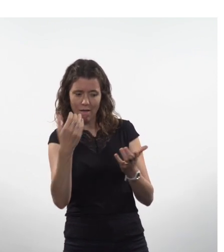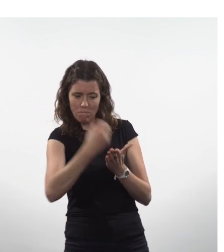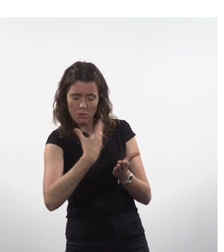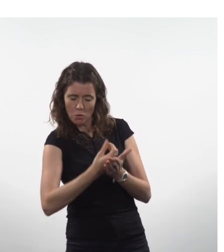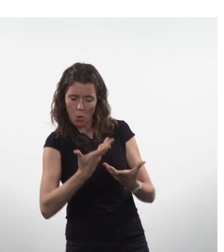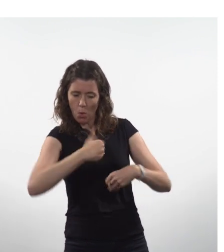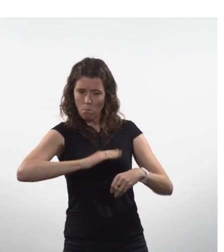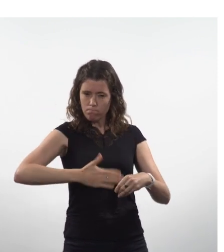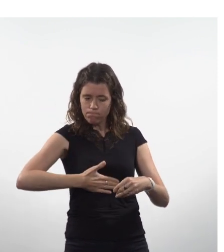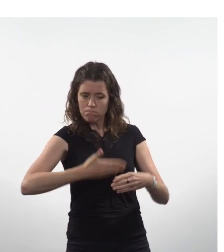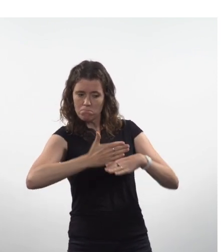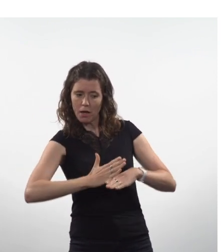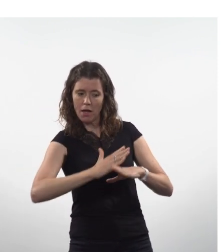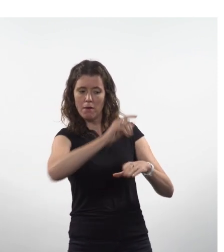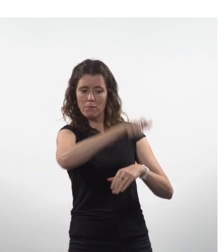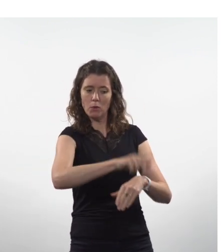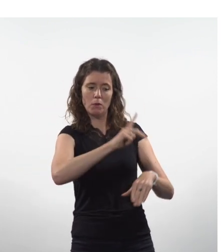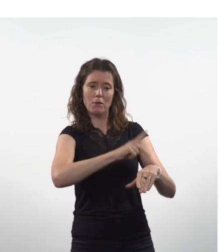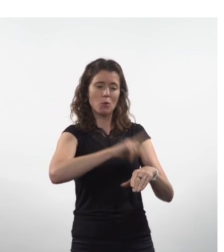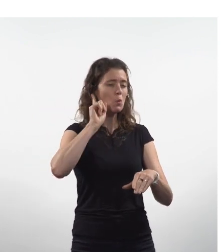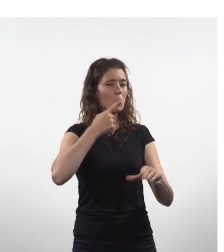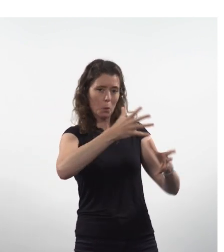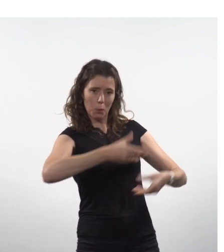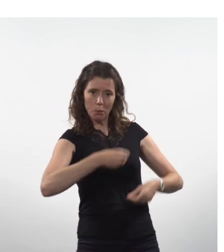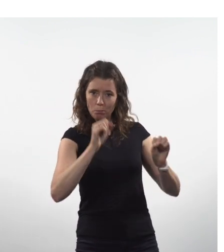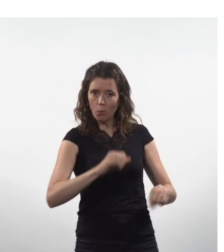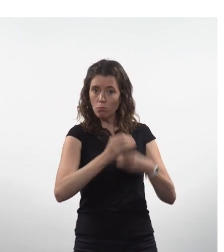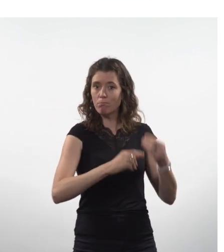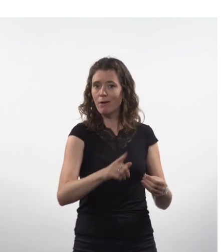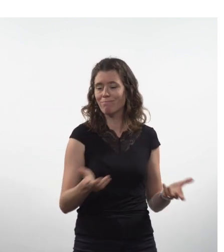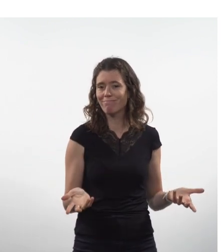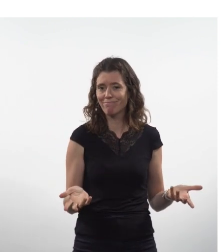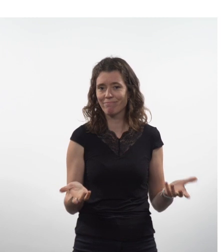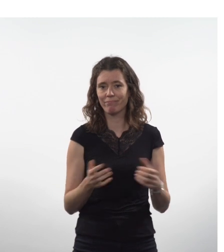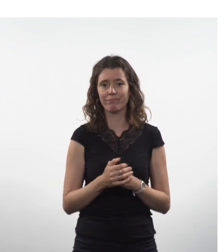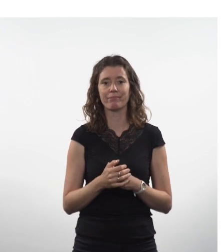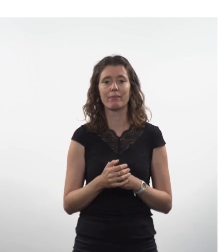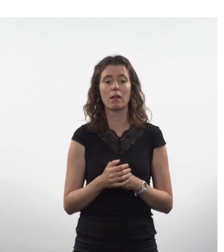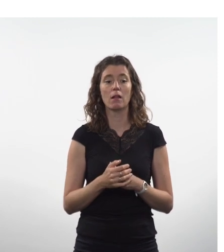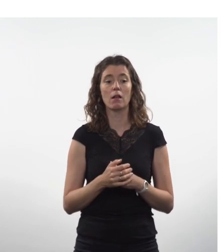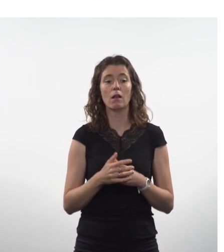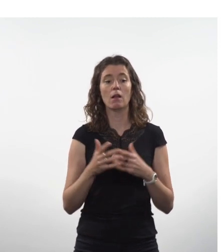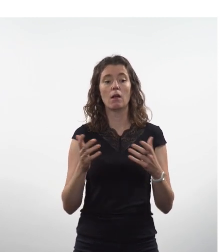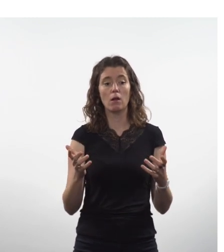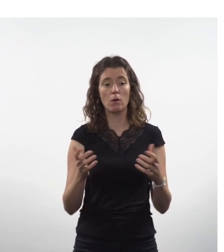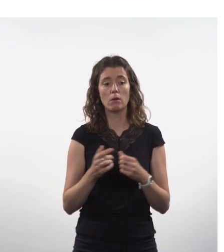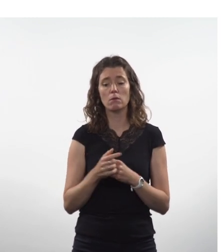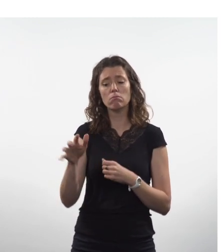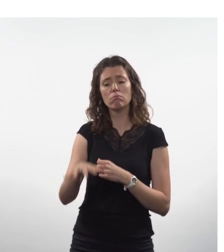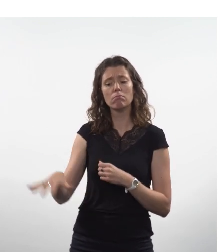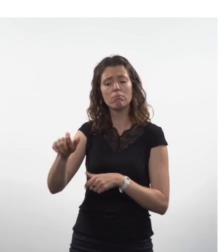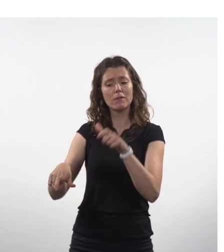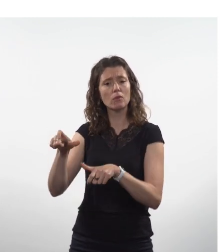informations pour recevoir un patient sourd. Alors, et parmi les professionnels de